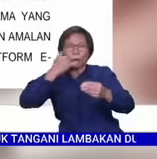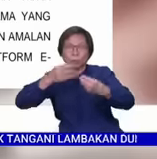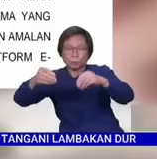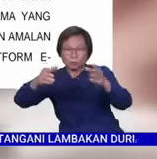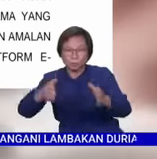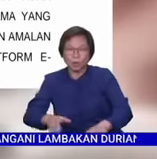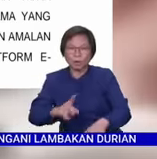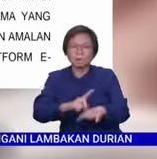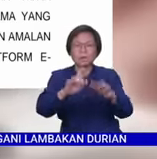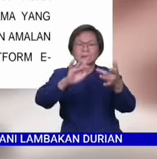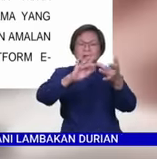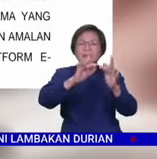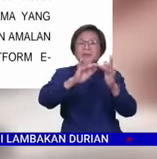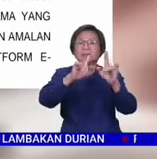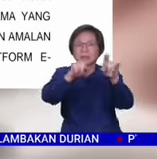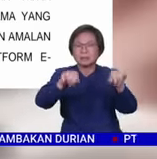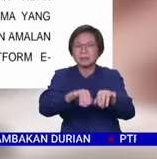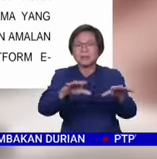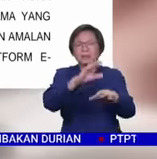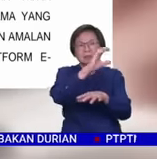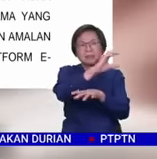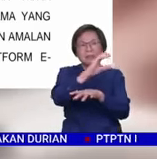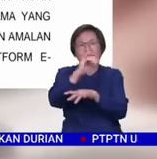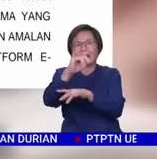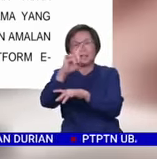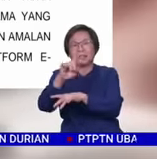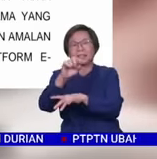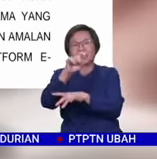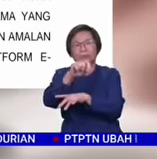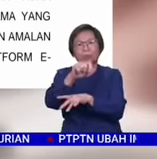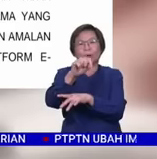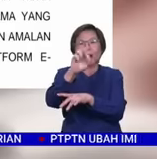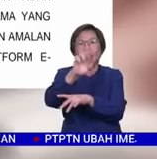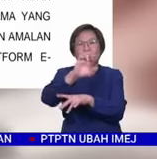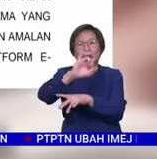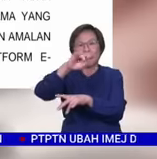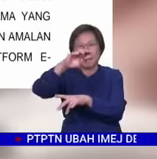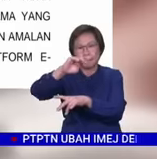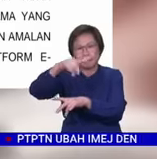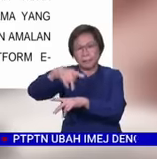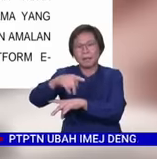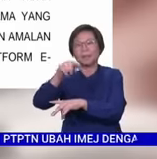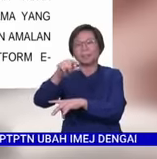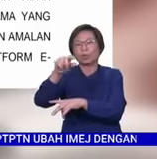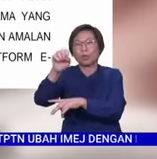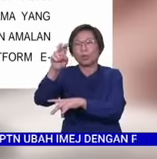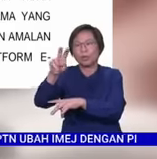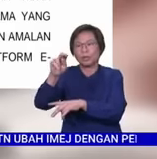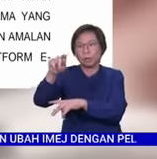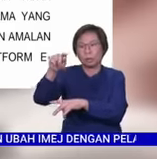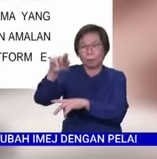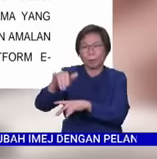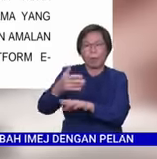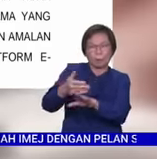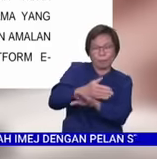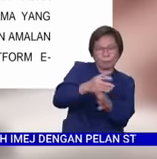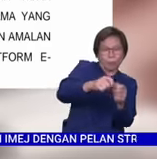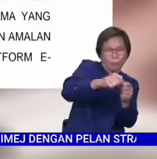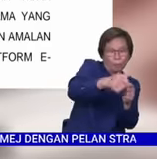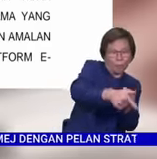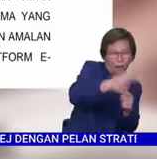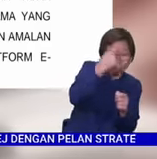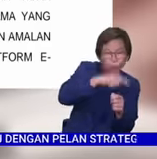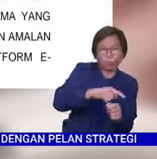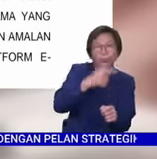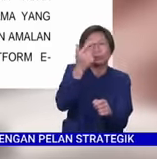penjual di laman sesawang Sisi id.org mv.com www.my terlebih dahulu sebelum membuat pembayaran